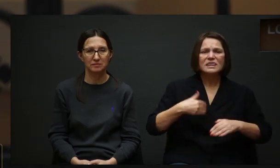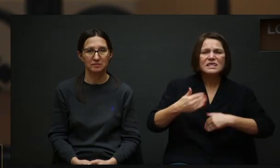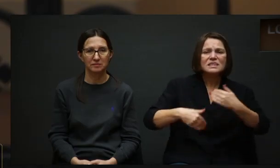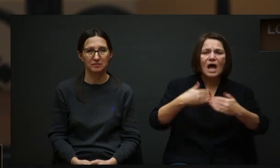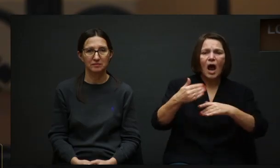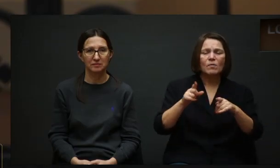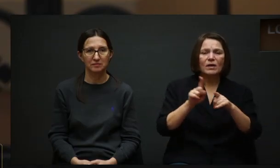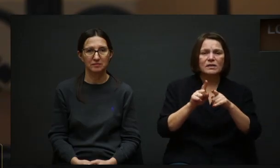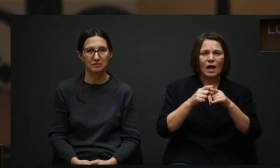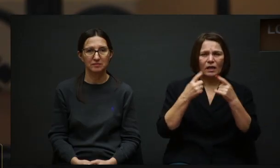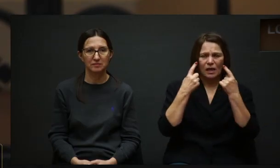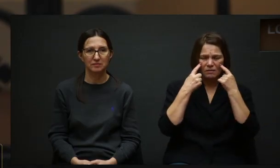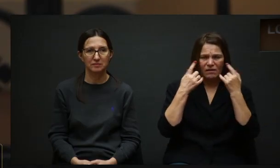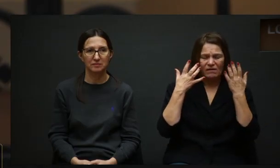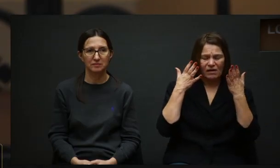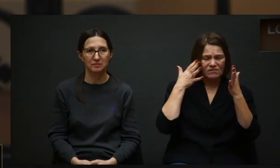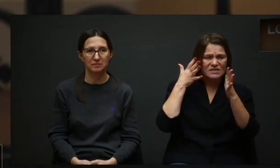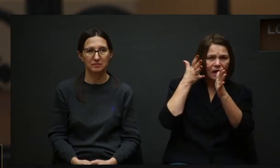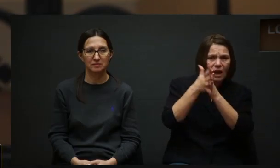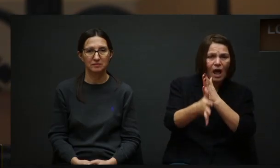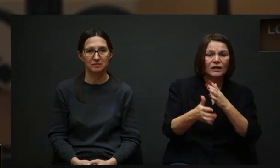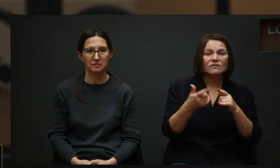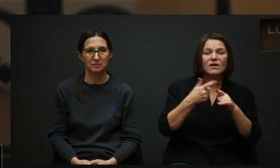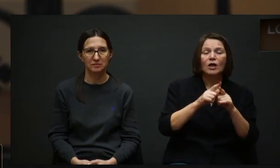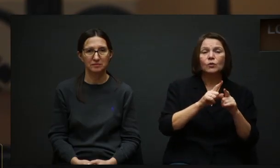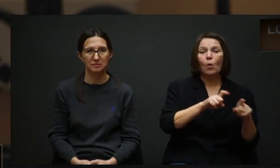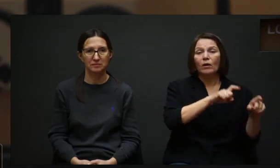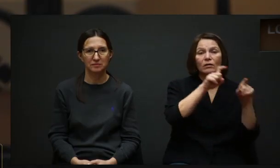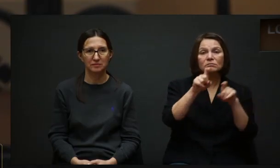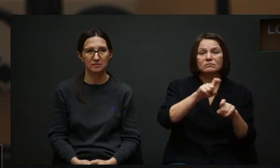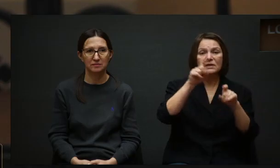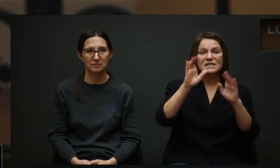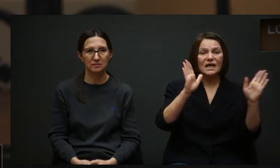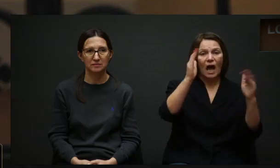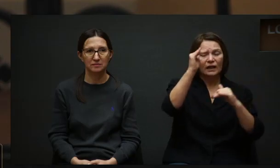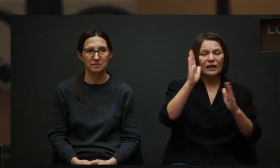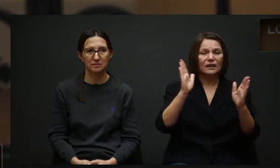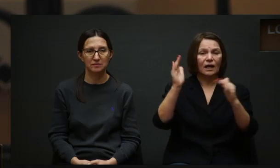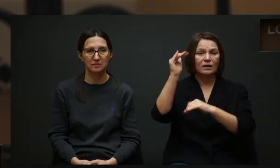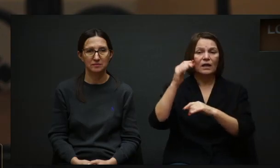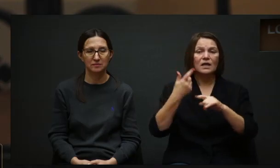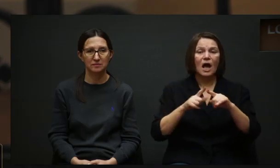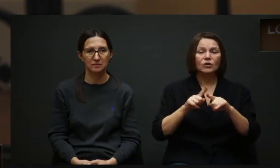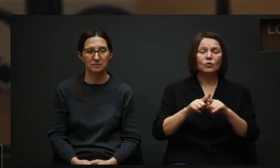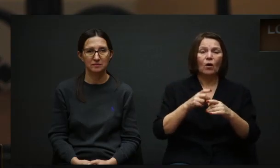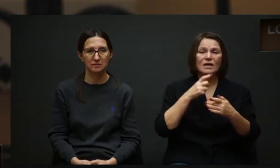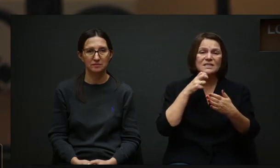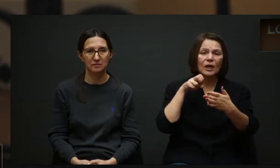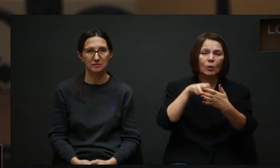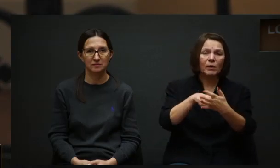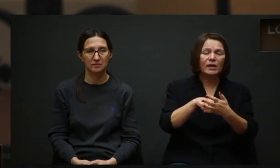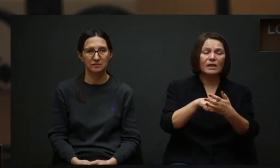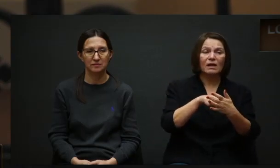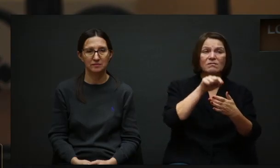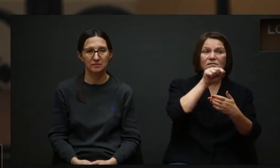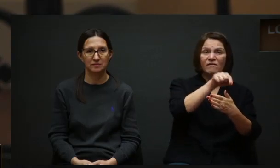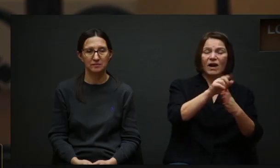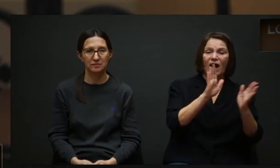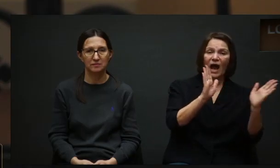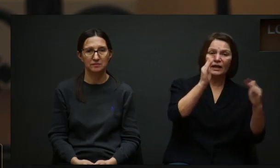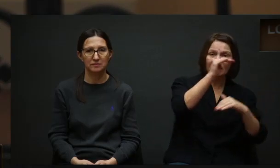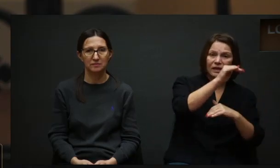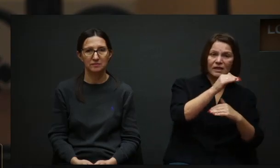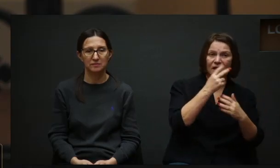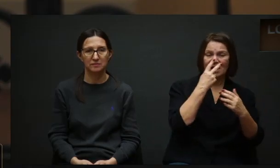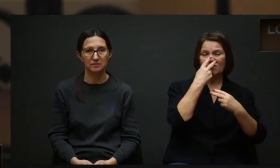пронзающих взглядов, которые идут с картины на картину, которые как бы закреплены в виде самой картины, как